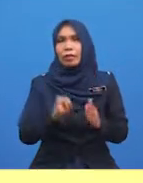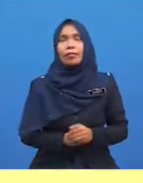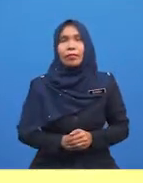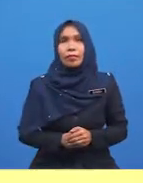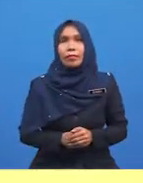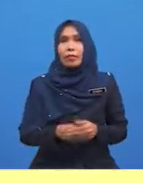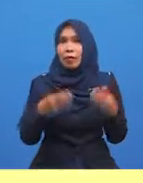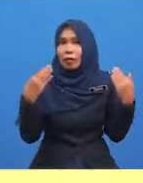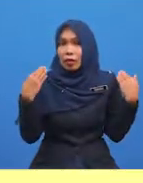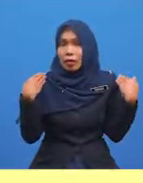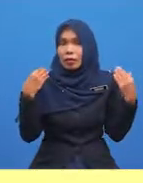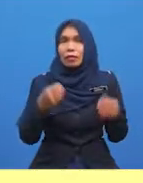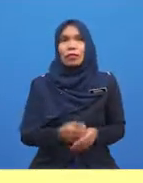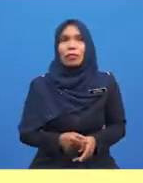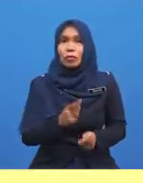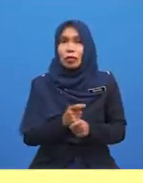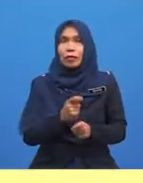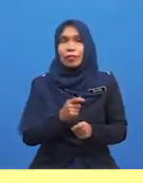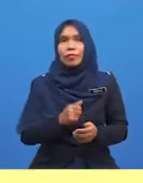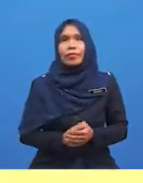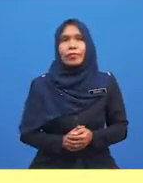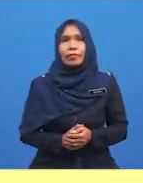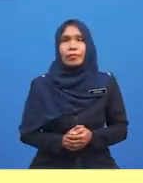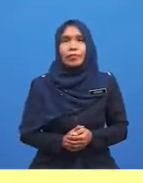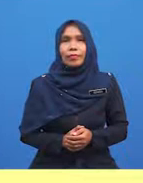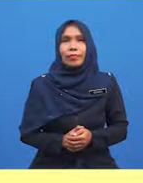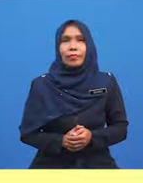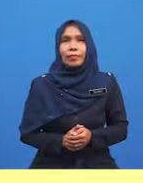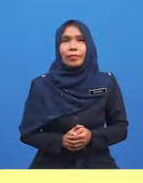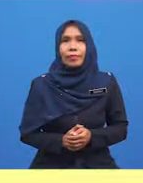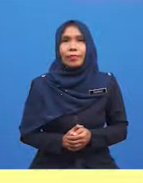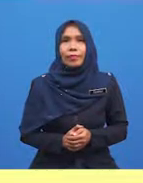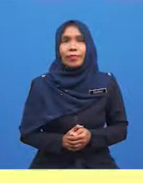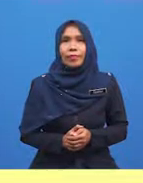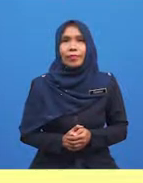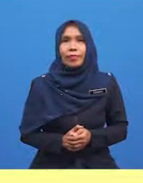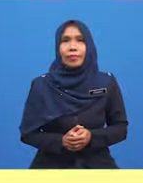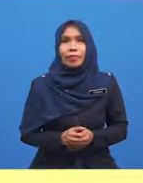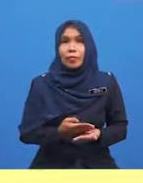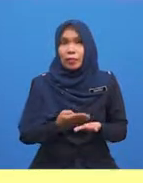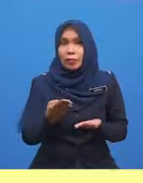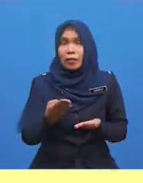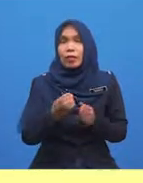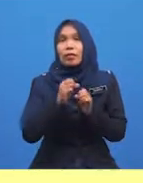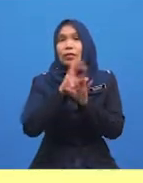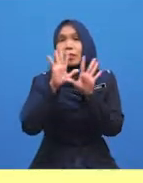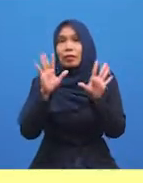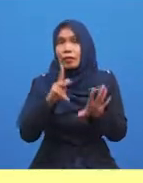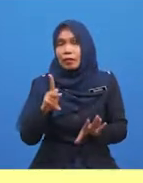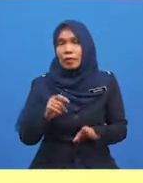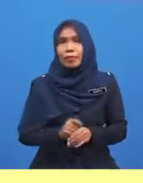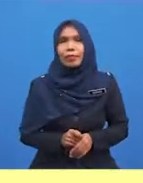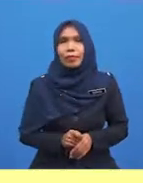meminda dan meluluskan undang-undang di parlimen. Bagi menjelaskan badan perundangan